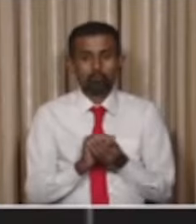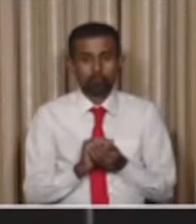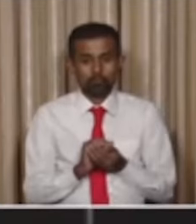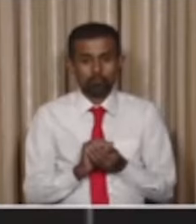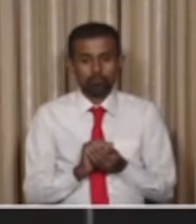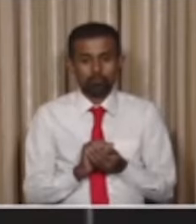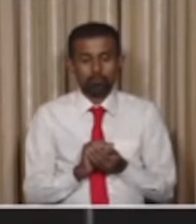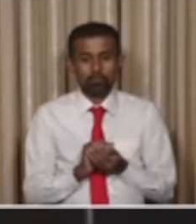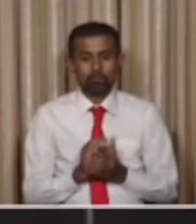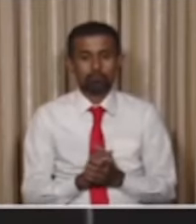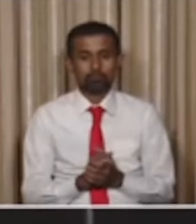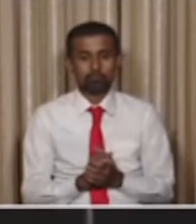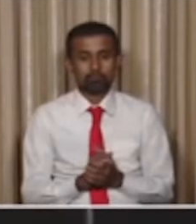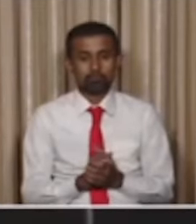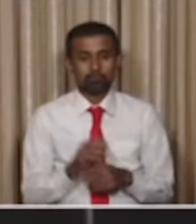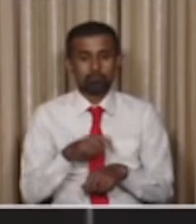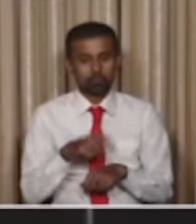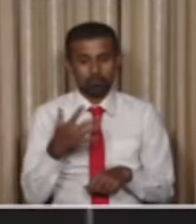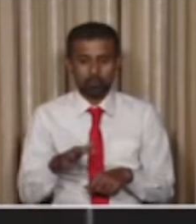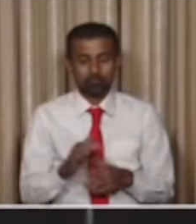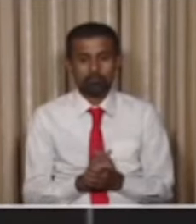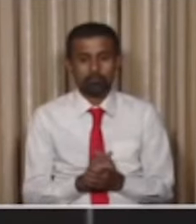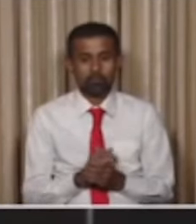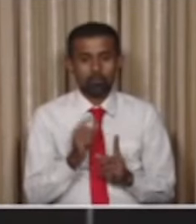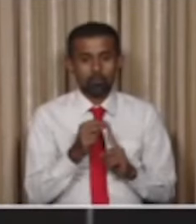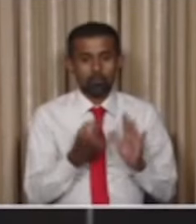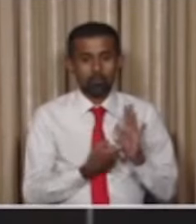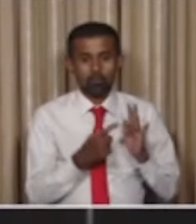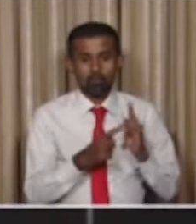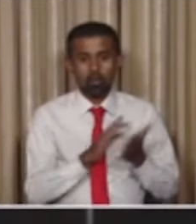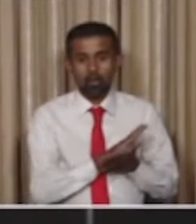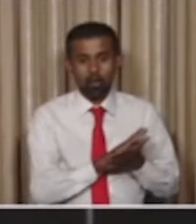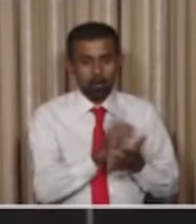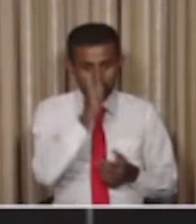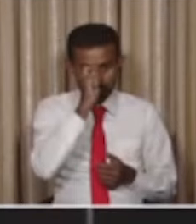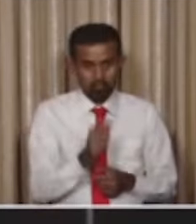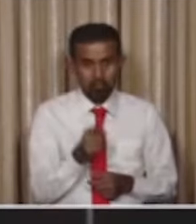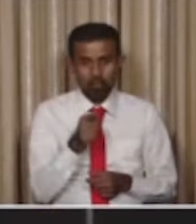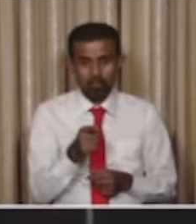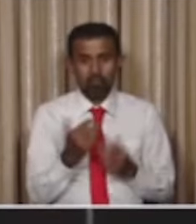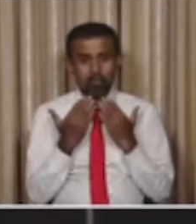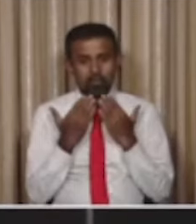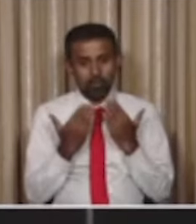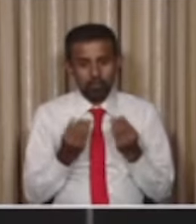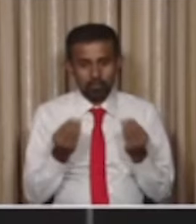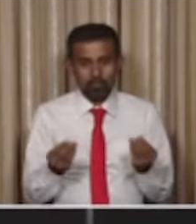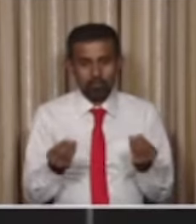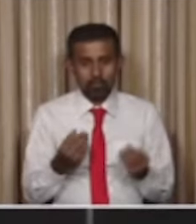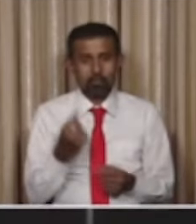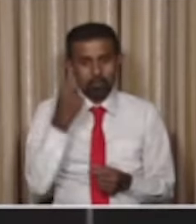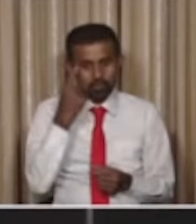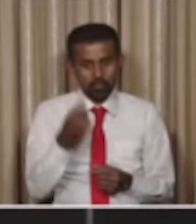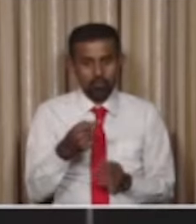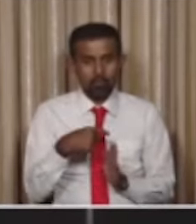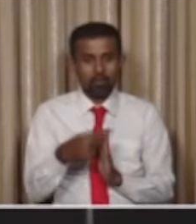අපි ආචාර්ය කාලය අවසන් මම ඉවර කරන ආචාර්ය හර්ෂ සිල්වා මැතිතුමාට අපි ස්තුතිවන්ත වෙනවා. අපි හිතනවා එතුමා මේ